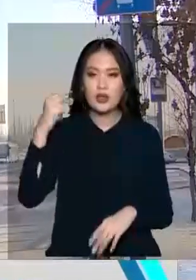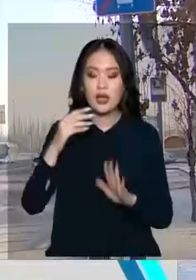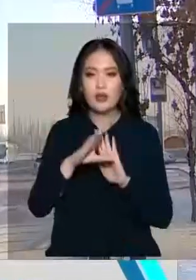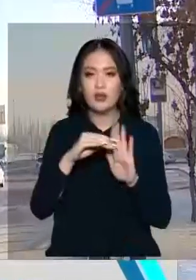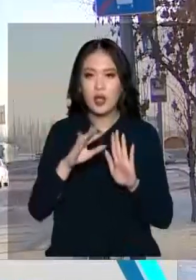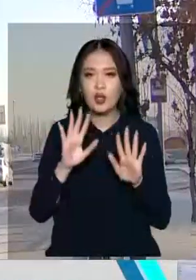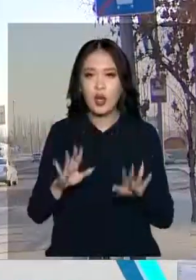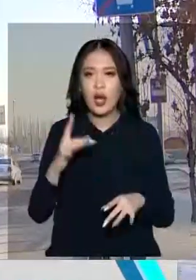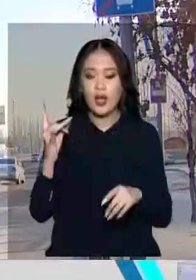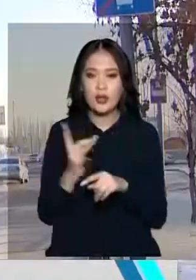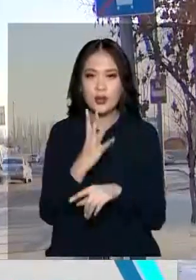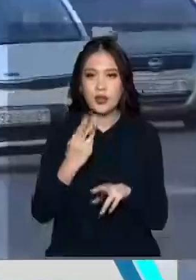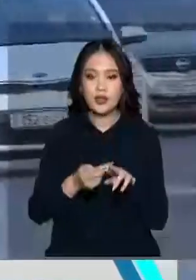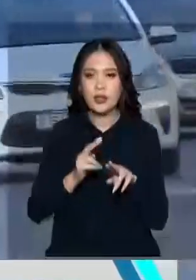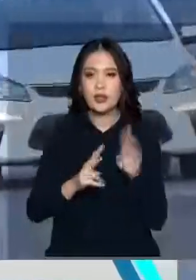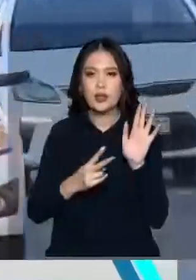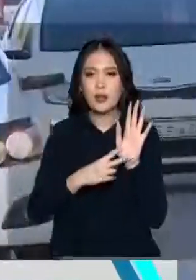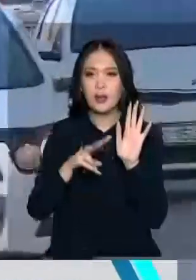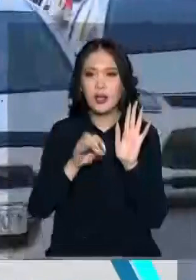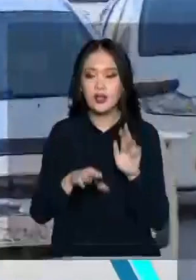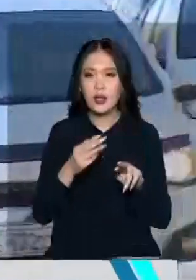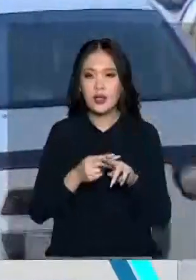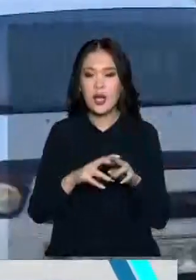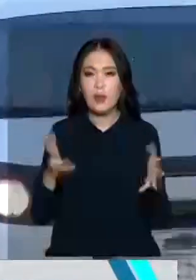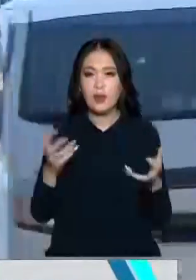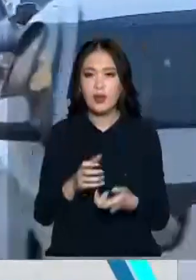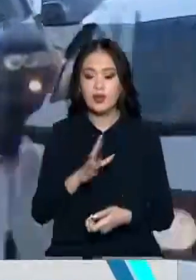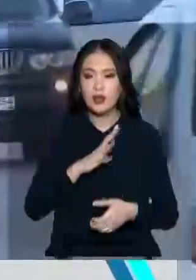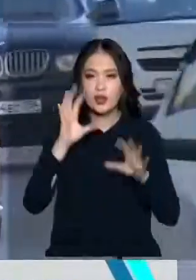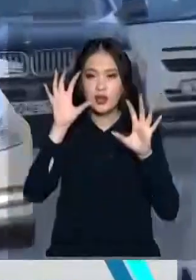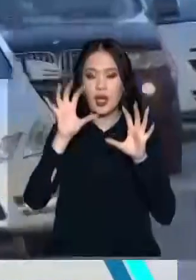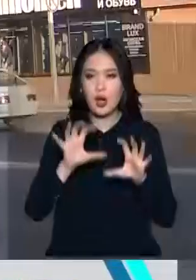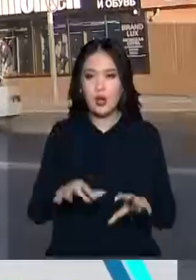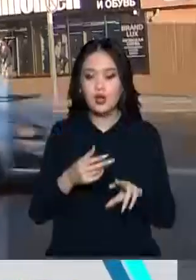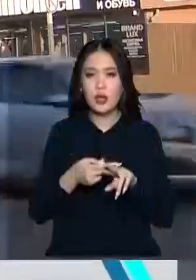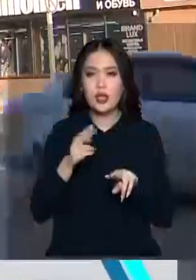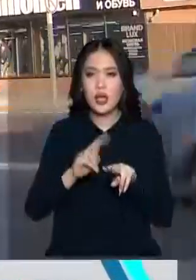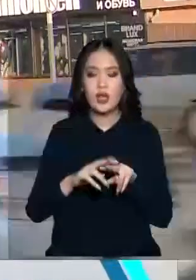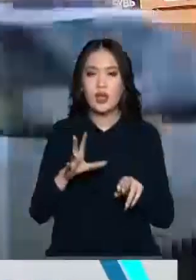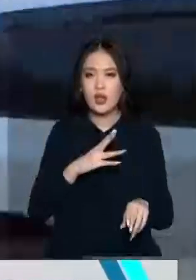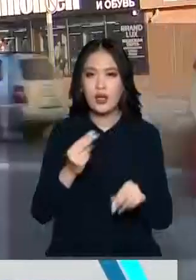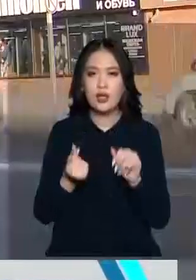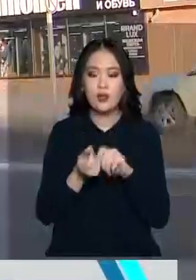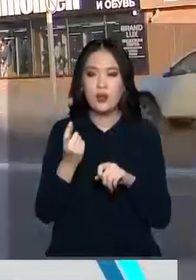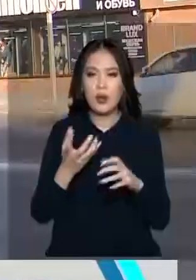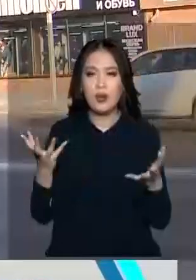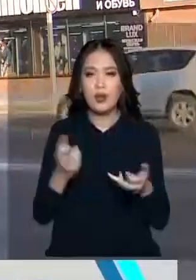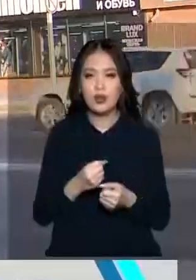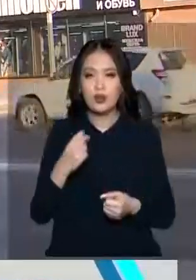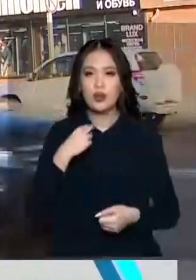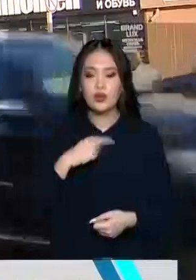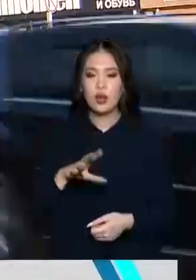избирается всего раз и не более чем на 7 лет. Кроме того, приняли закон о противодействии легализации доходов, полученных преступным